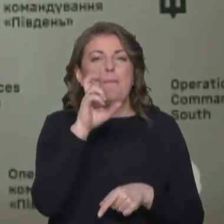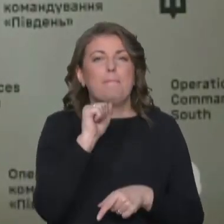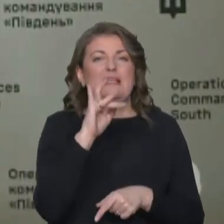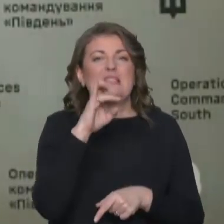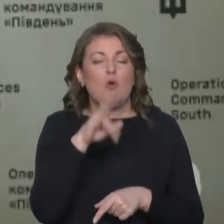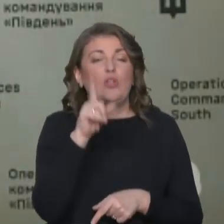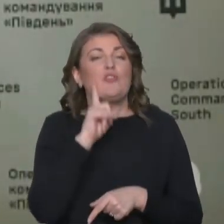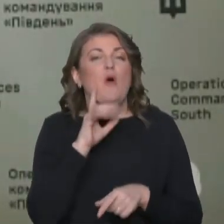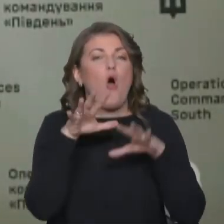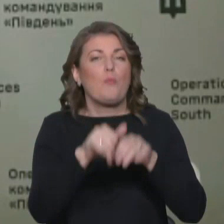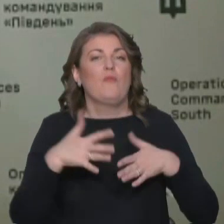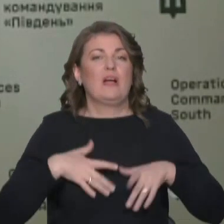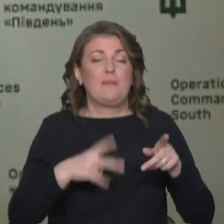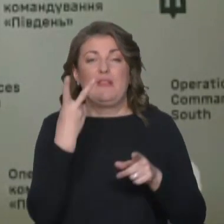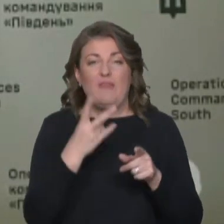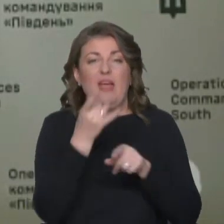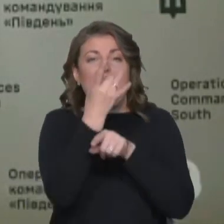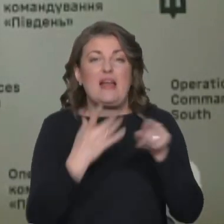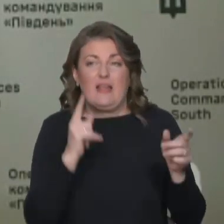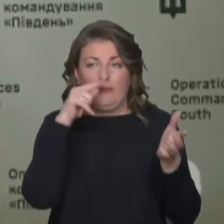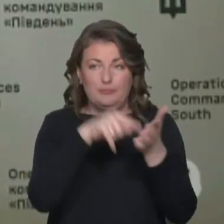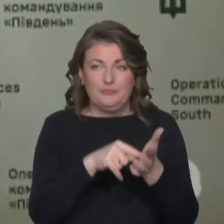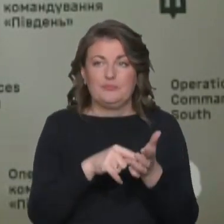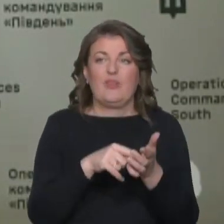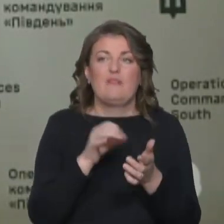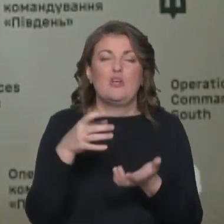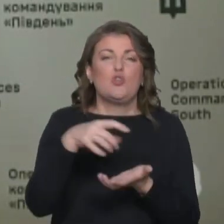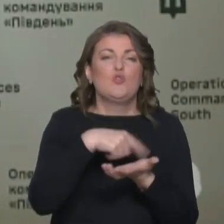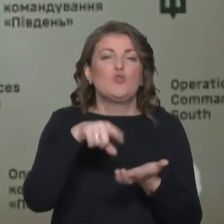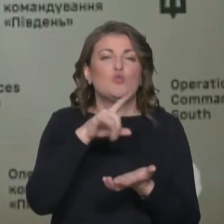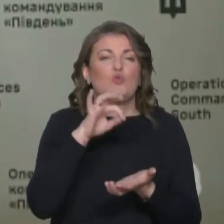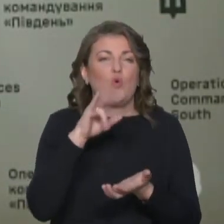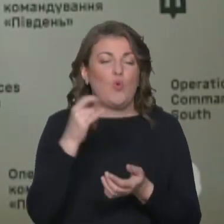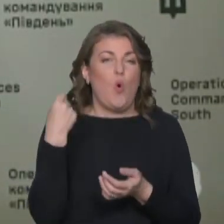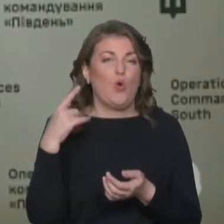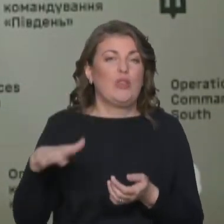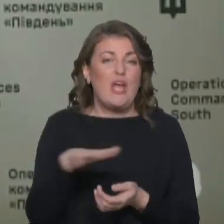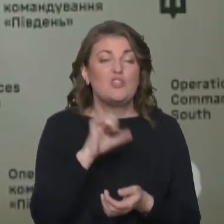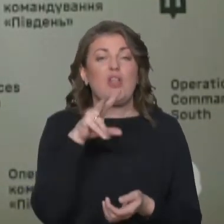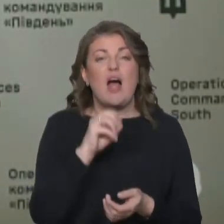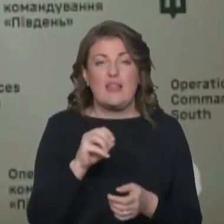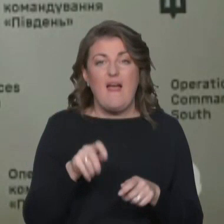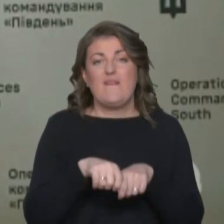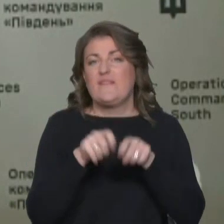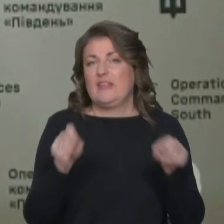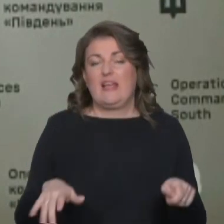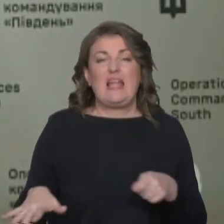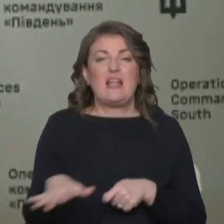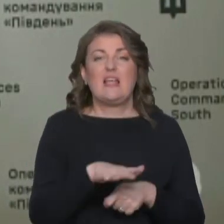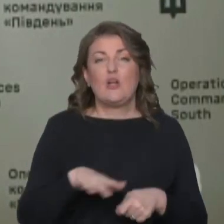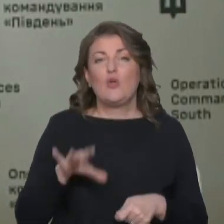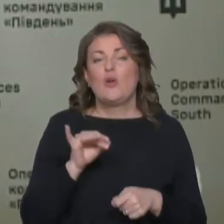Криму. Дві ракети влучили в рекреаційну зону Одещини, але відкрита територія,